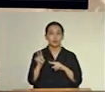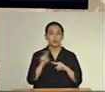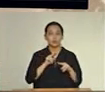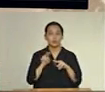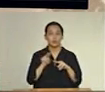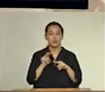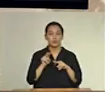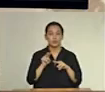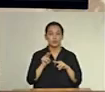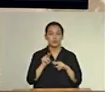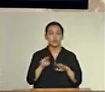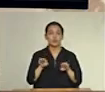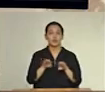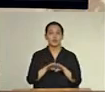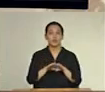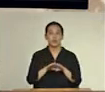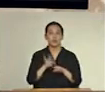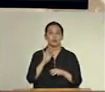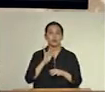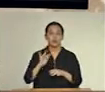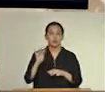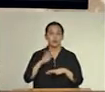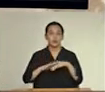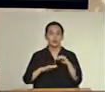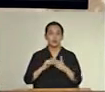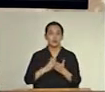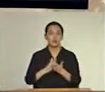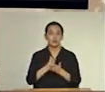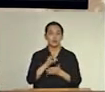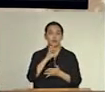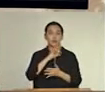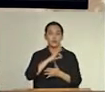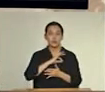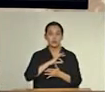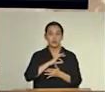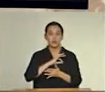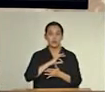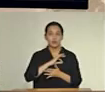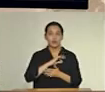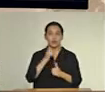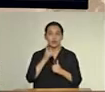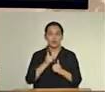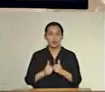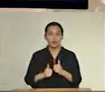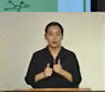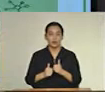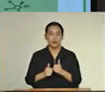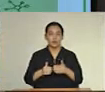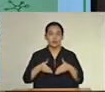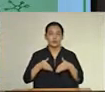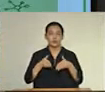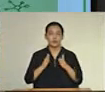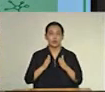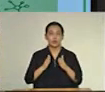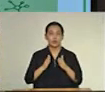kuzatish, taqqoslash, tarixiy tajriba usullaridan foydalangan holatda, ya'ni har bir sohaga ma'lum